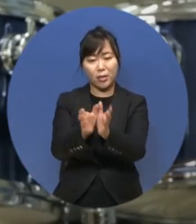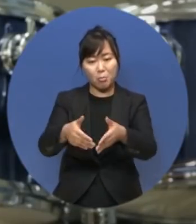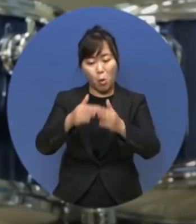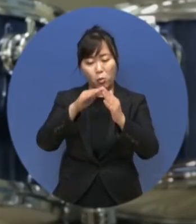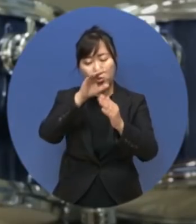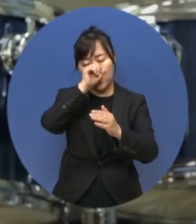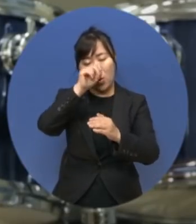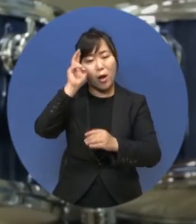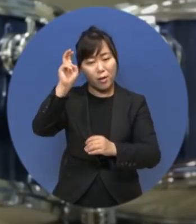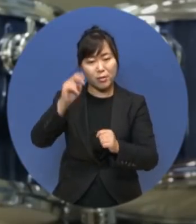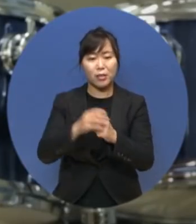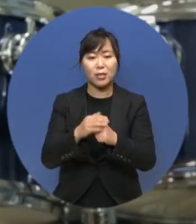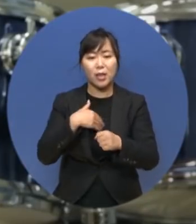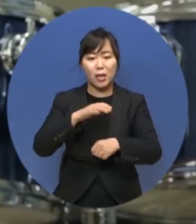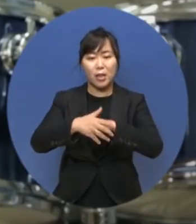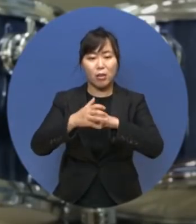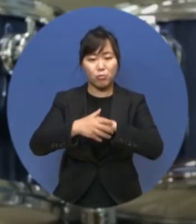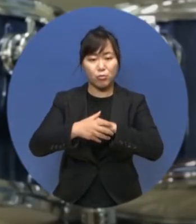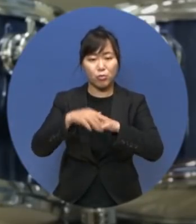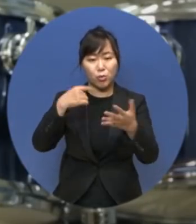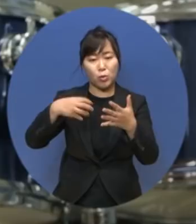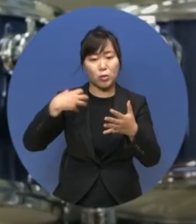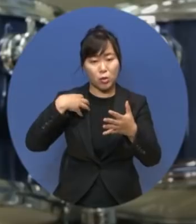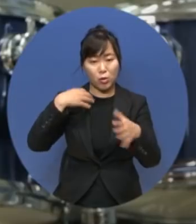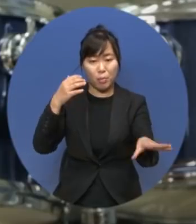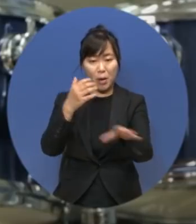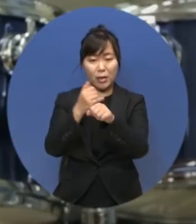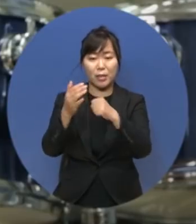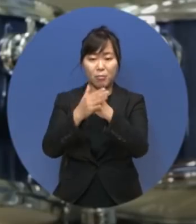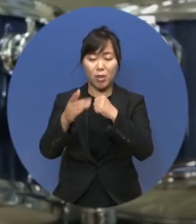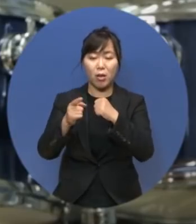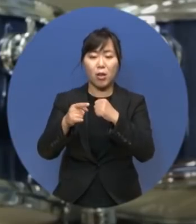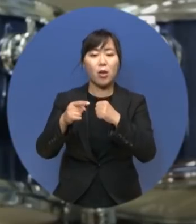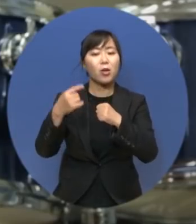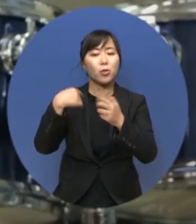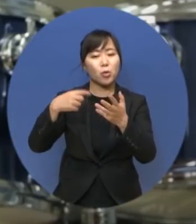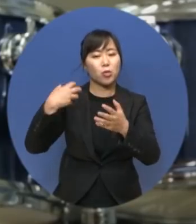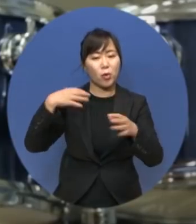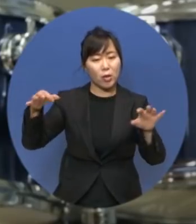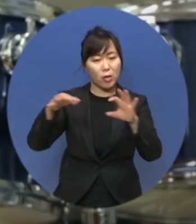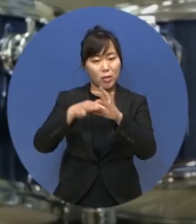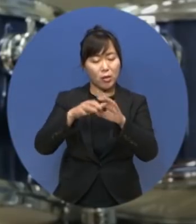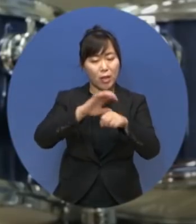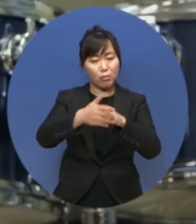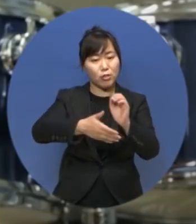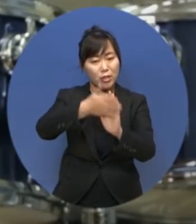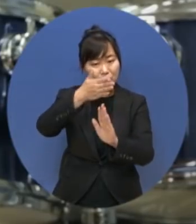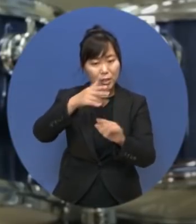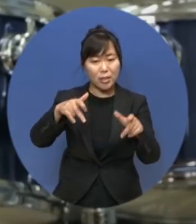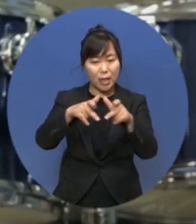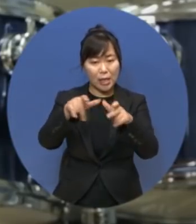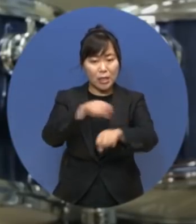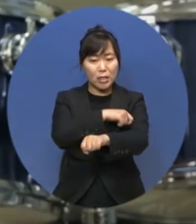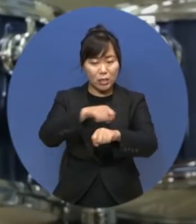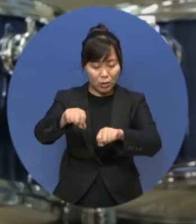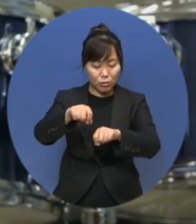같고요. 저희가 지금 대구교육청 소속이니까 대구교육청과 연계해서 대구시에서